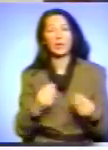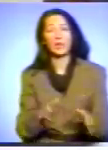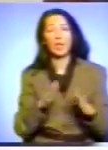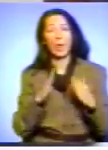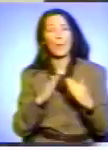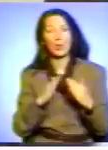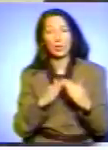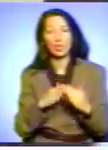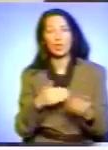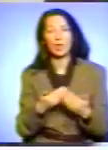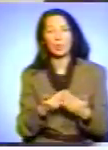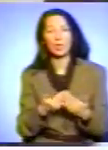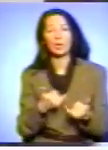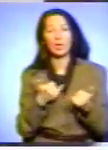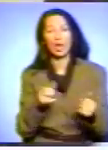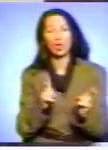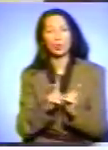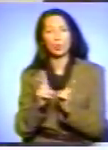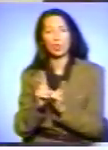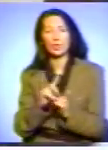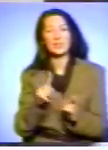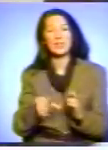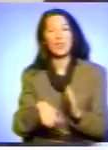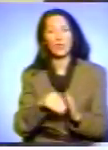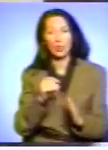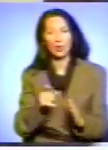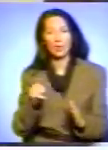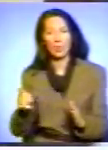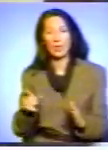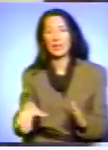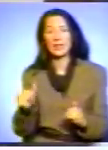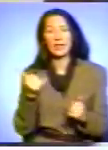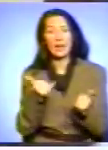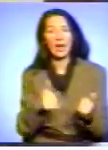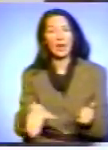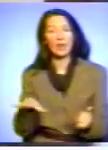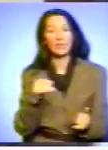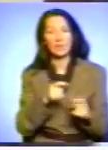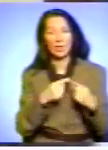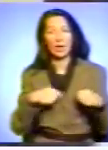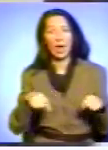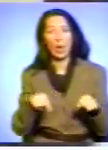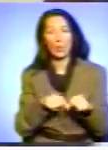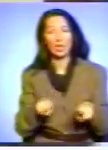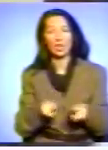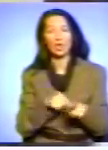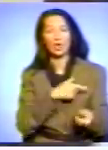приміщення, наприклад, для зустрічі з виборцями для всіх партій, а також кандидатів, які беруть участь в